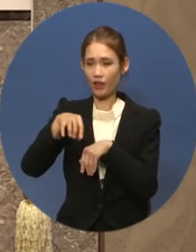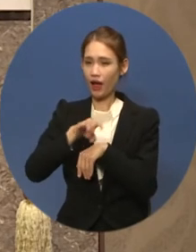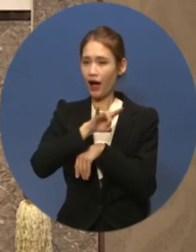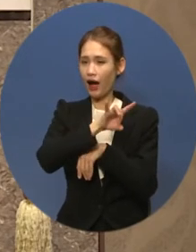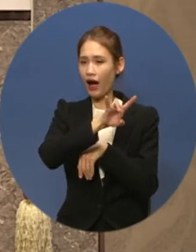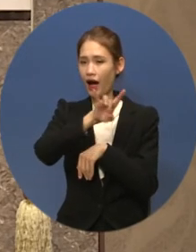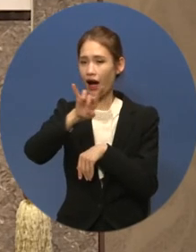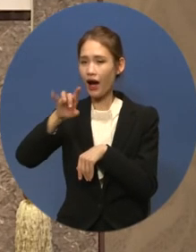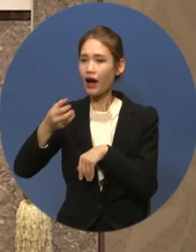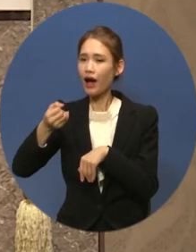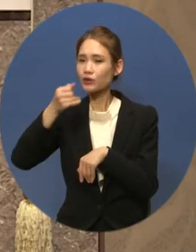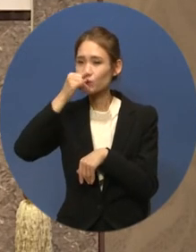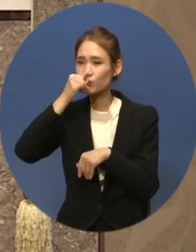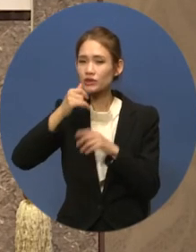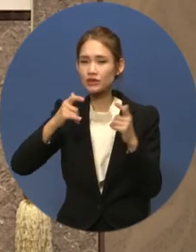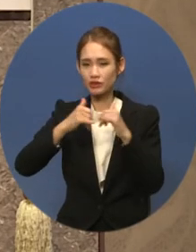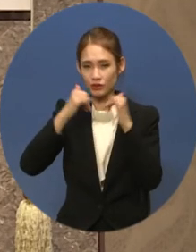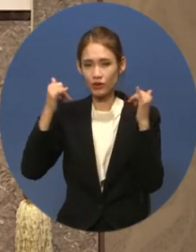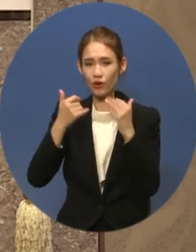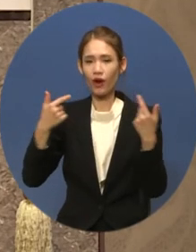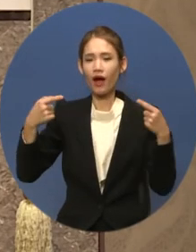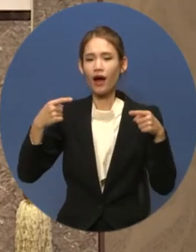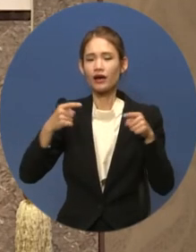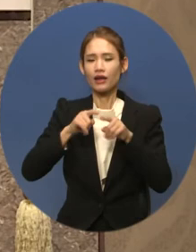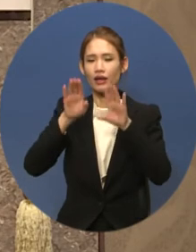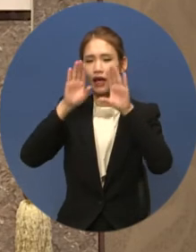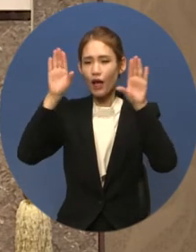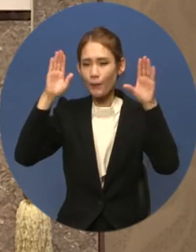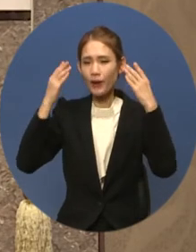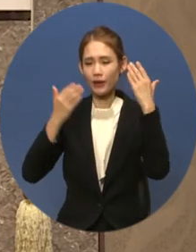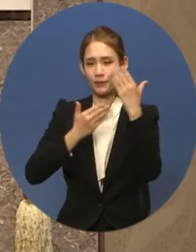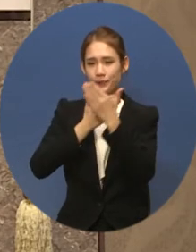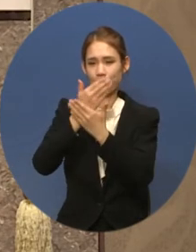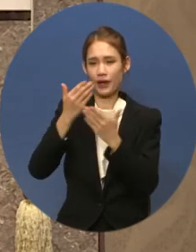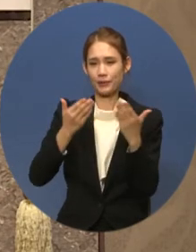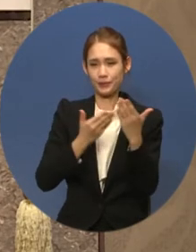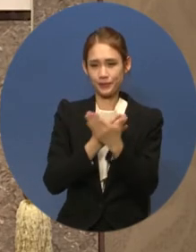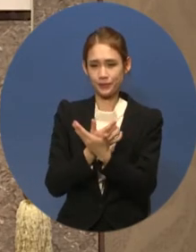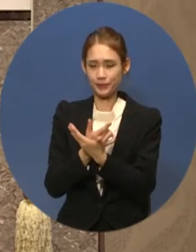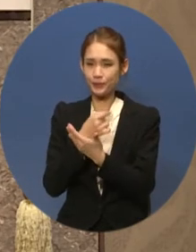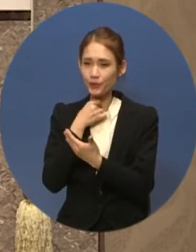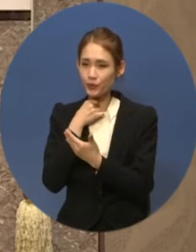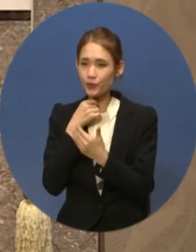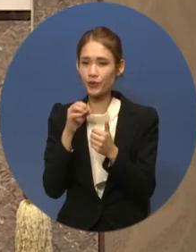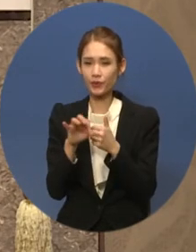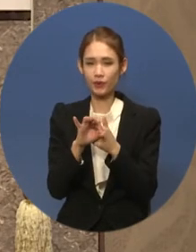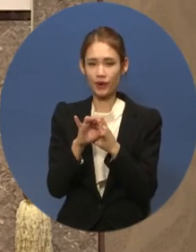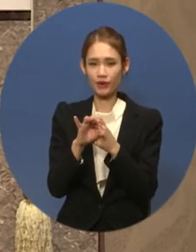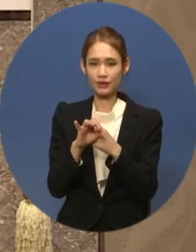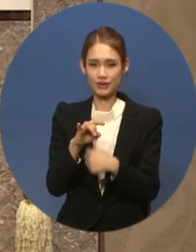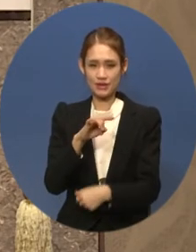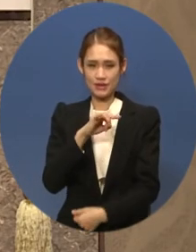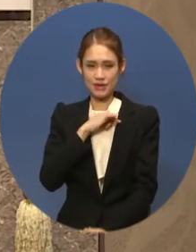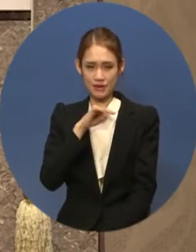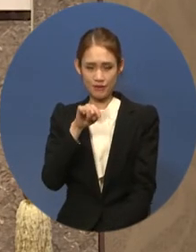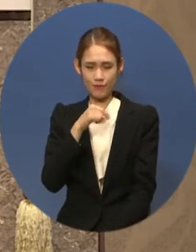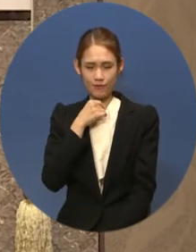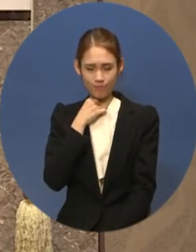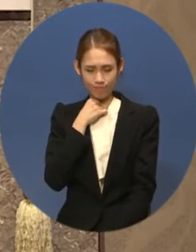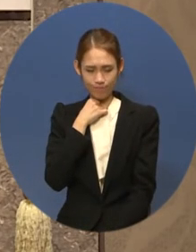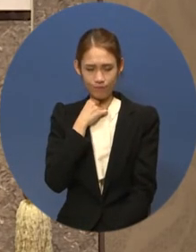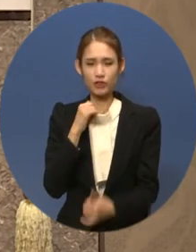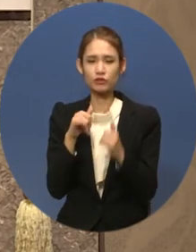전문성을 지역사회 와 개방하고 나누고자 하면 그것이 아마 시민들이 가장 원하는 형태의 에 4